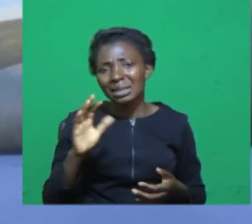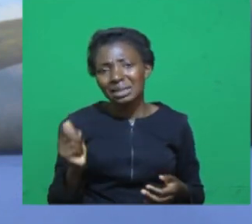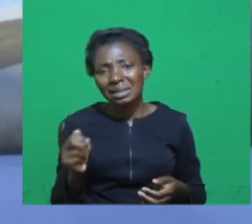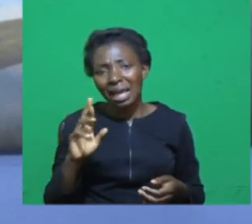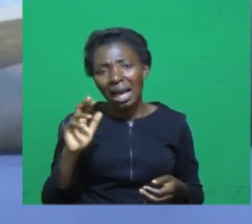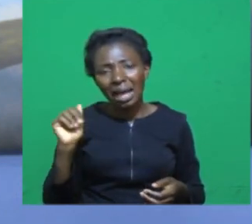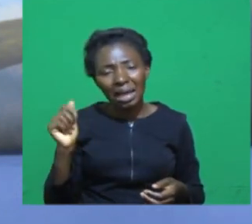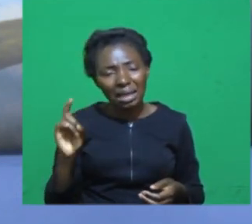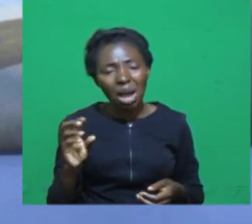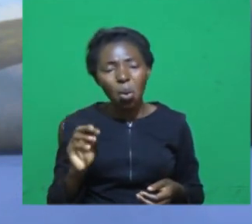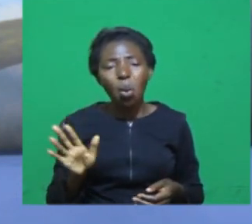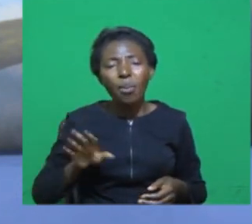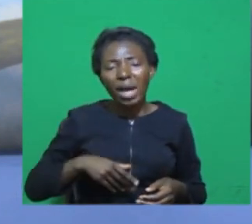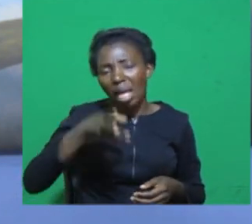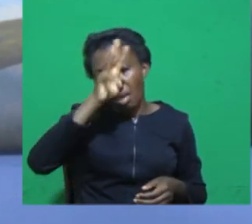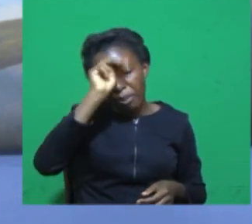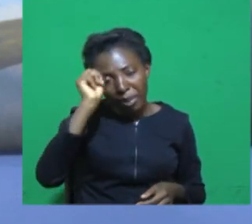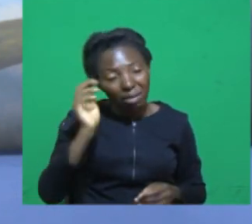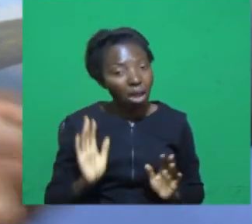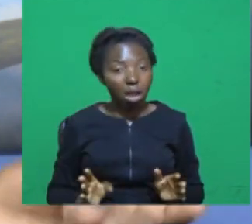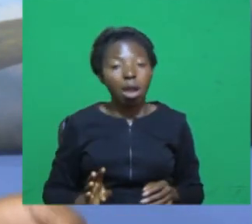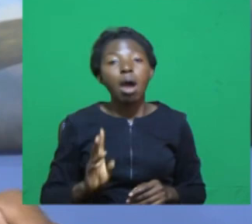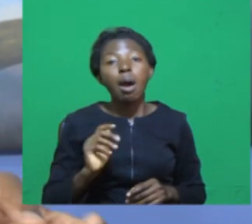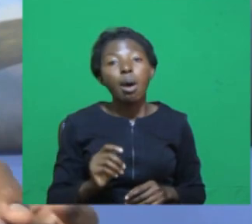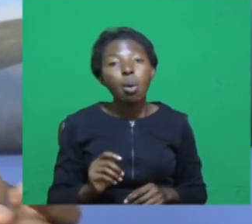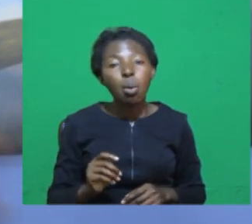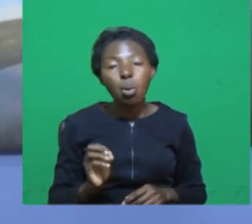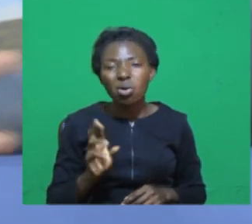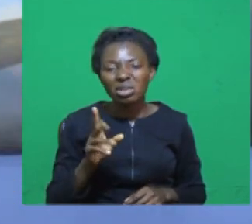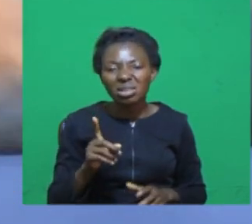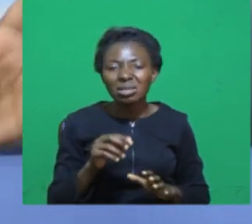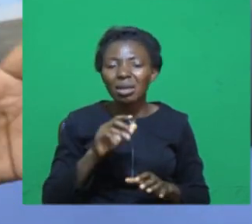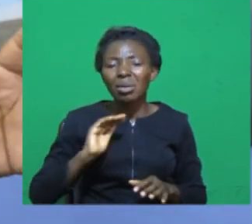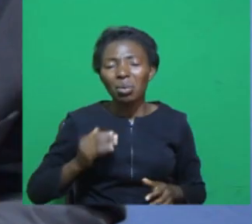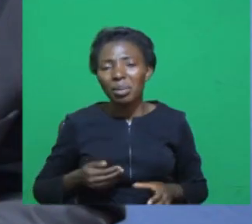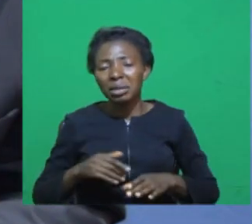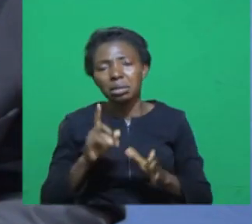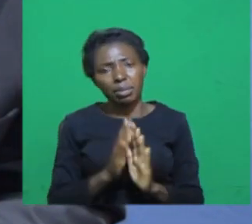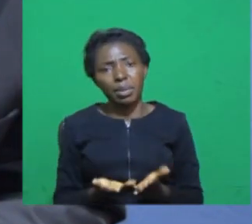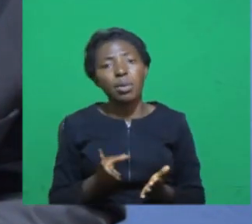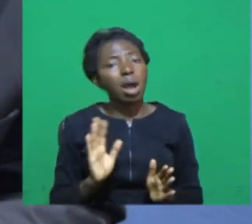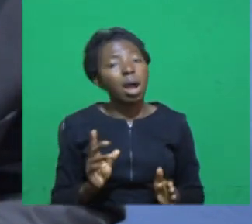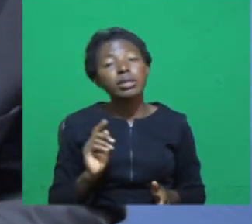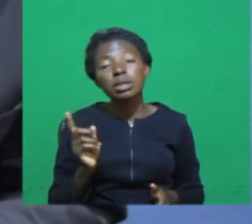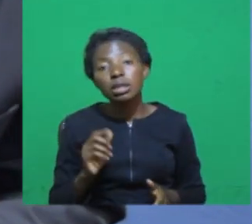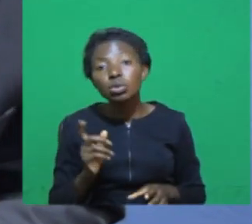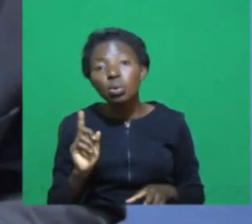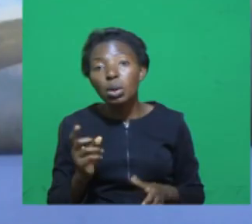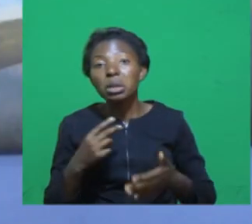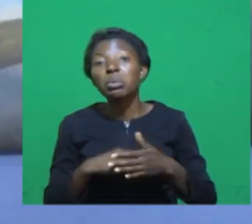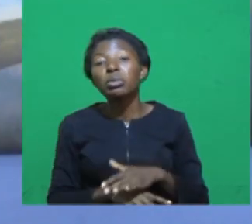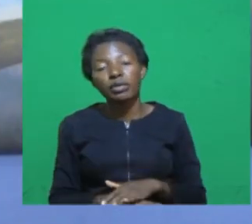apa, ndimai Mariya here vari kutaurwa, kana kuti mukadzi uyu ndiEsther here, kana ani wemumwe mubhaibheri. Chiprofita ichi pastor